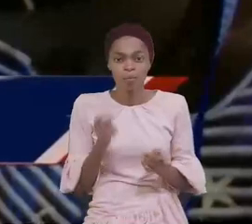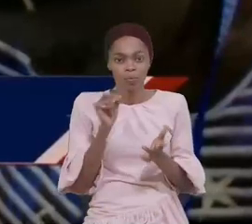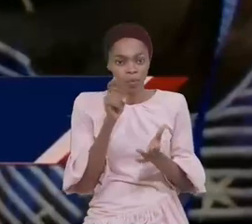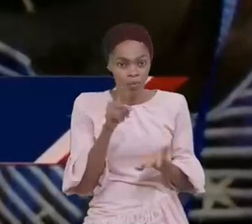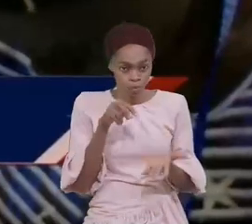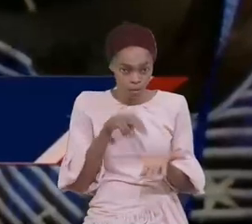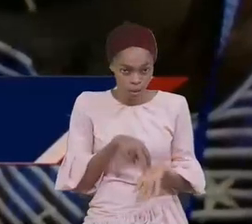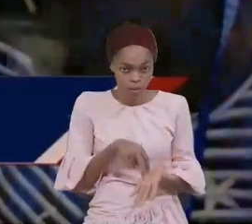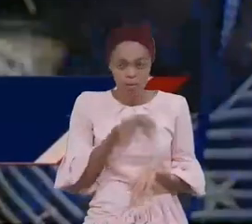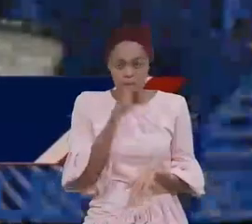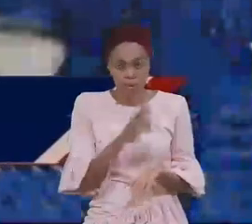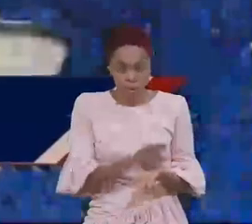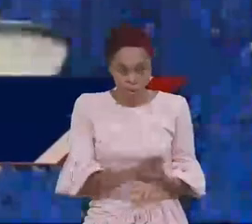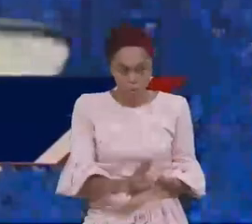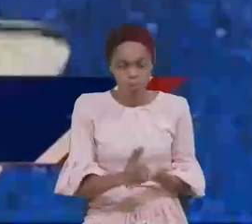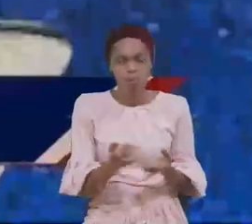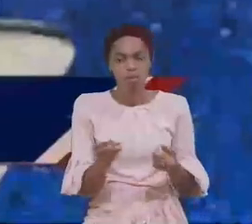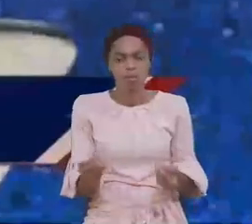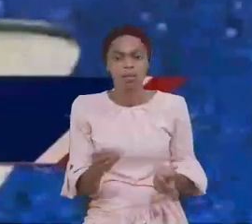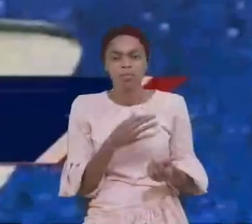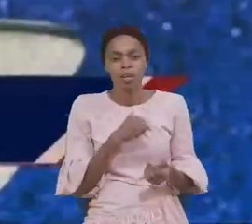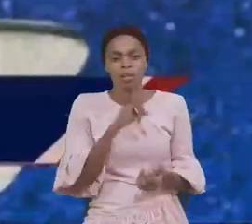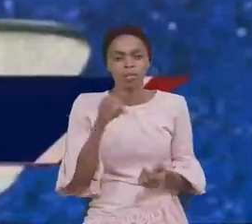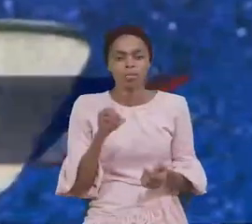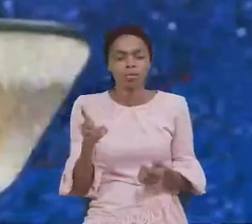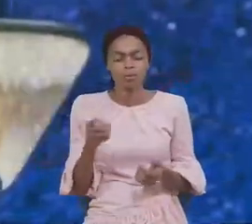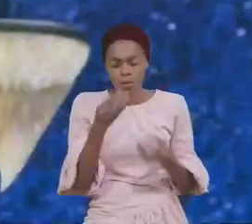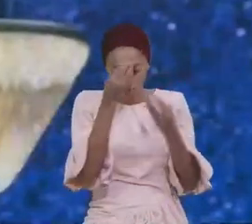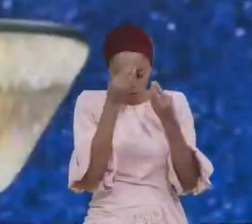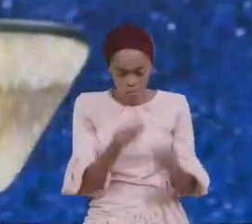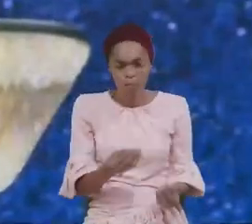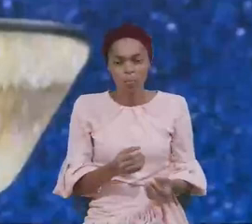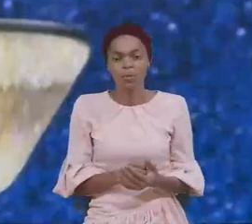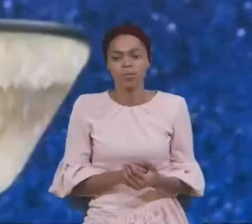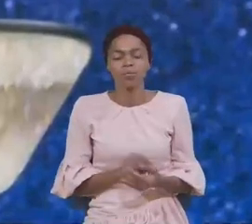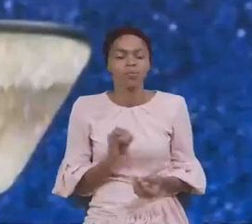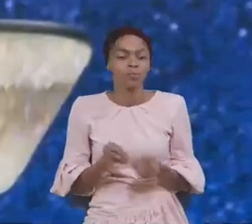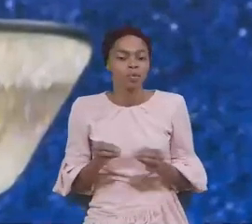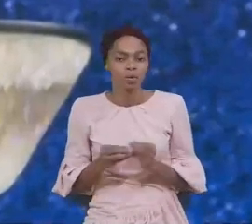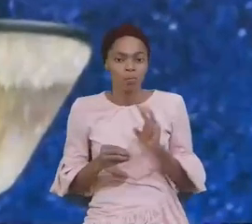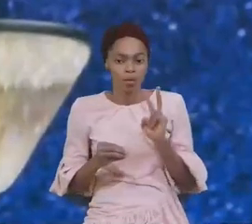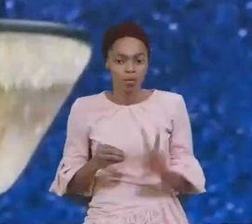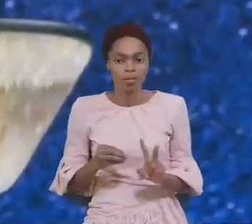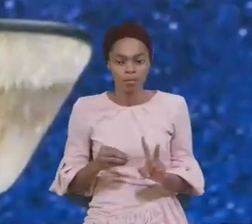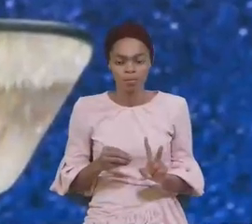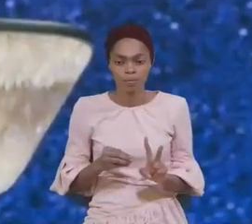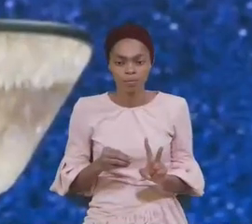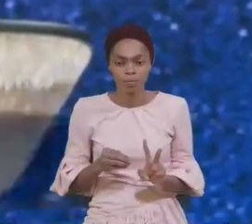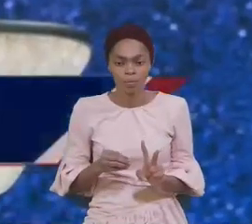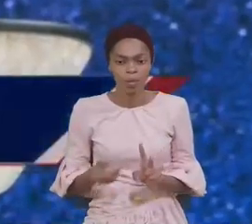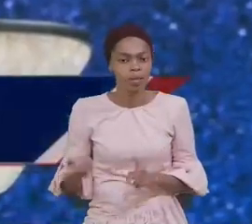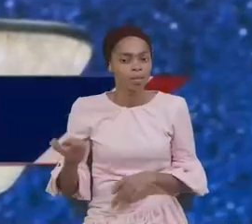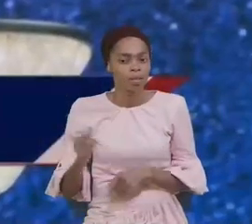te tiens est saint. Et Josué fit ainsi. Nous allons voir la deuxième partie ici, qui